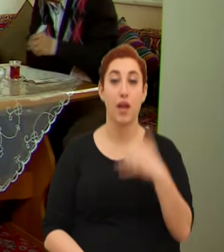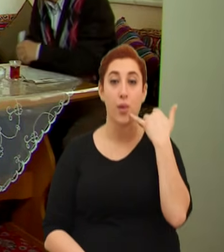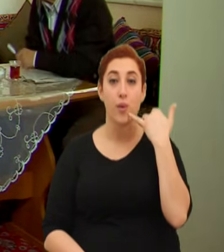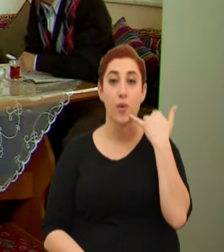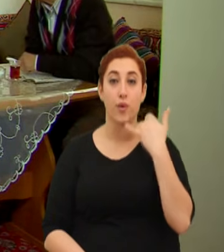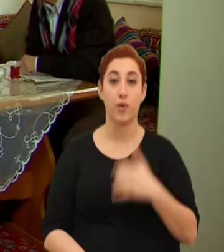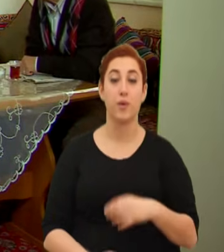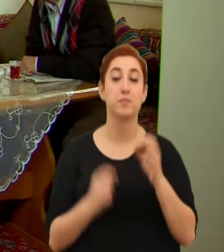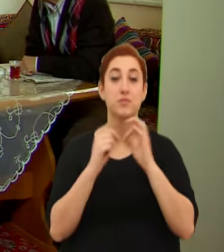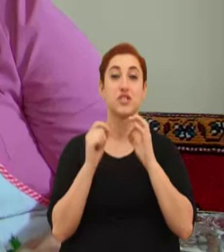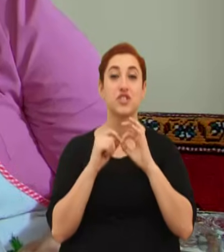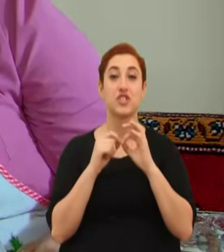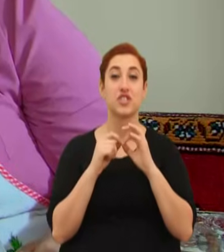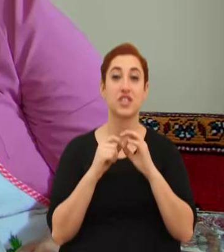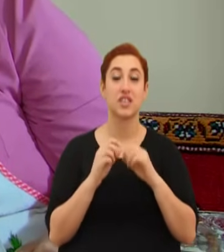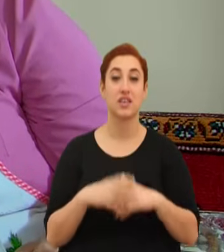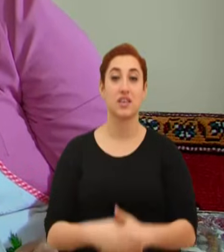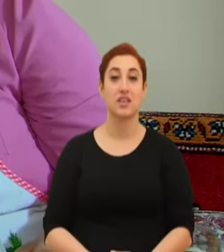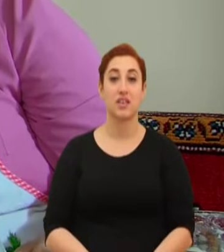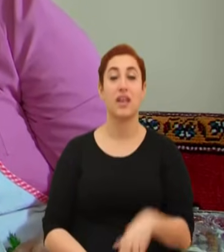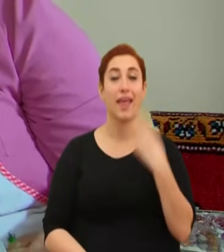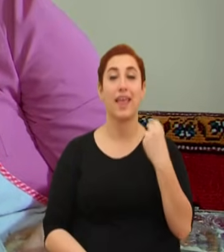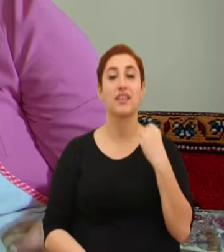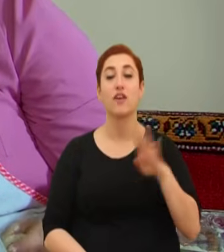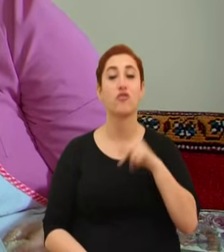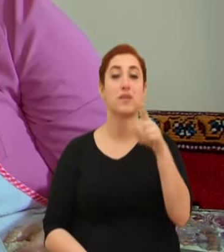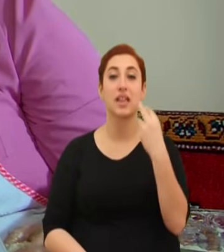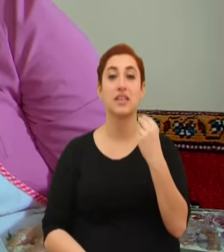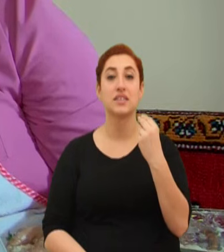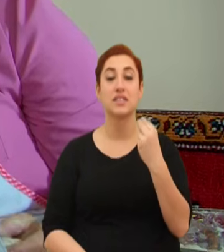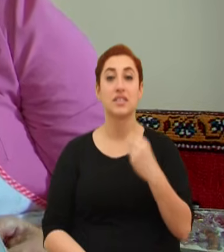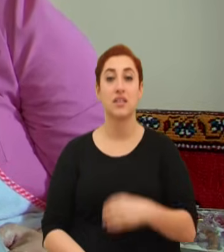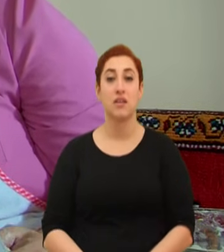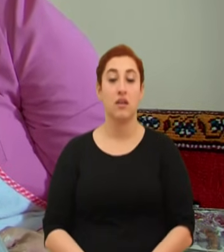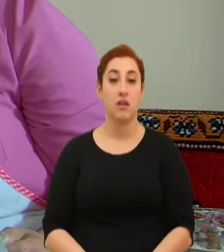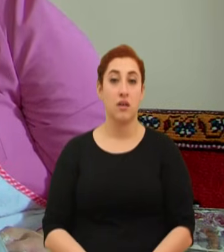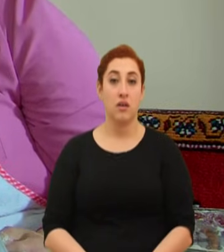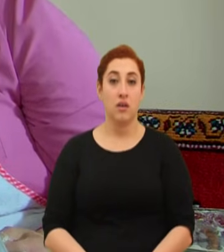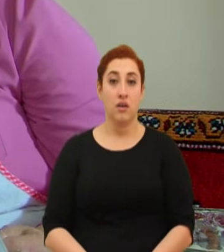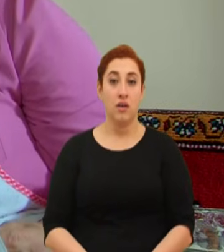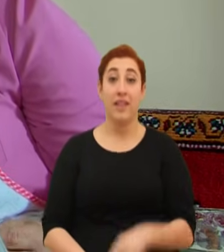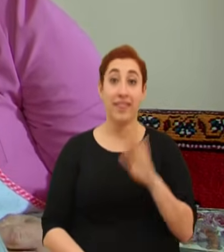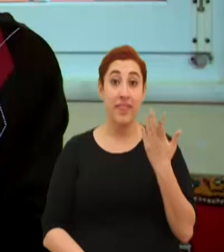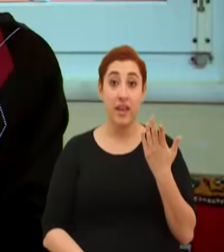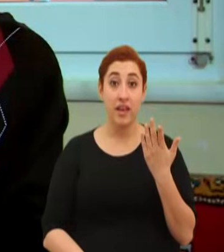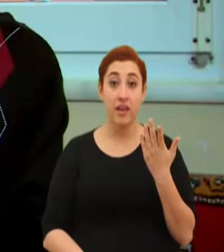Alo, Biricik. İyiyiz yavrum. Sen nasılsın?